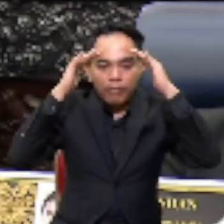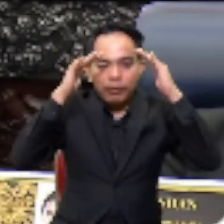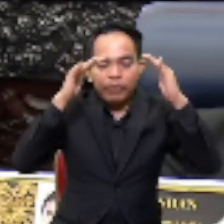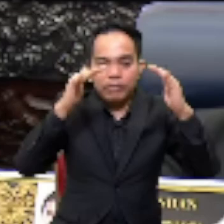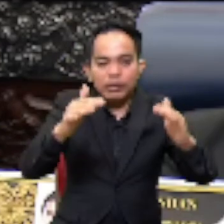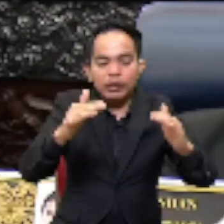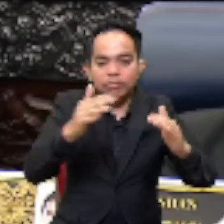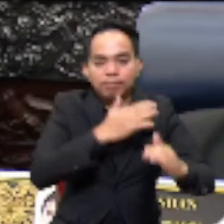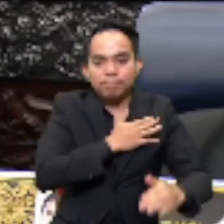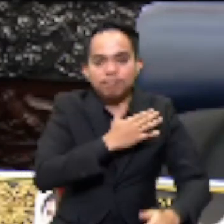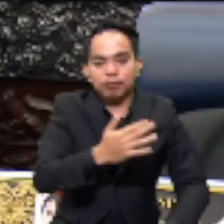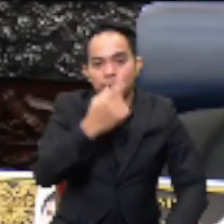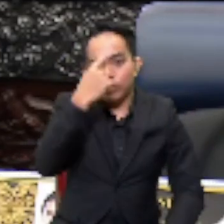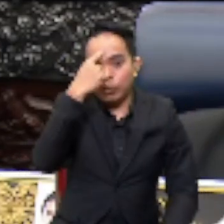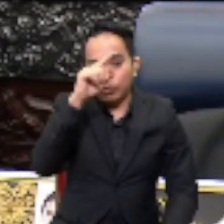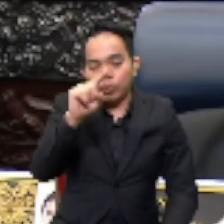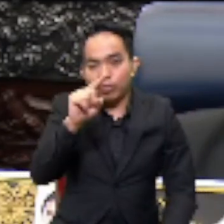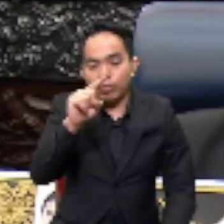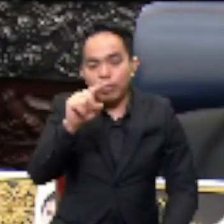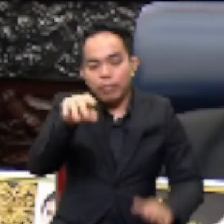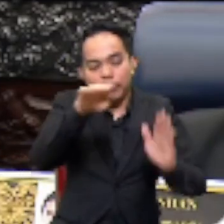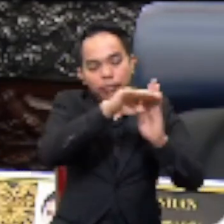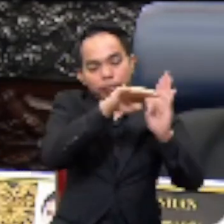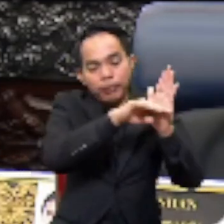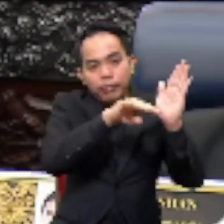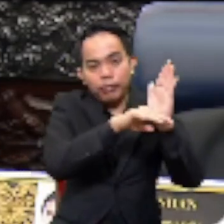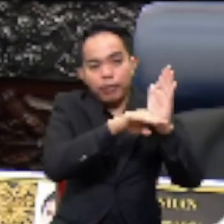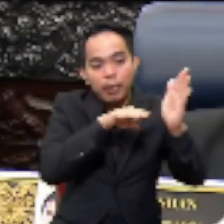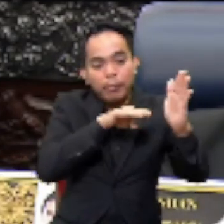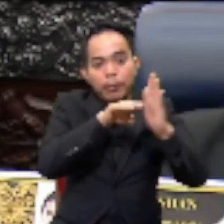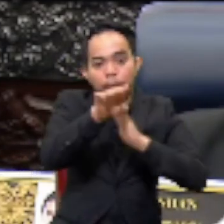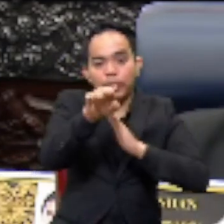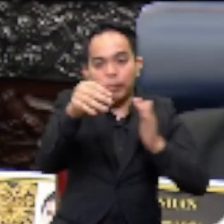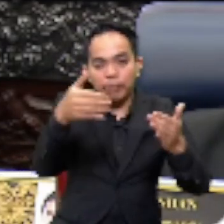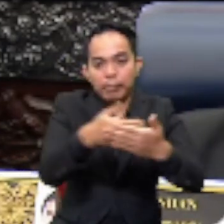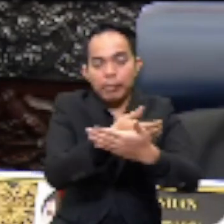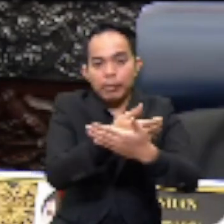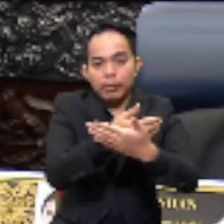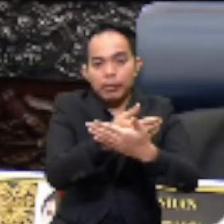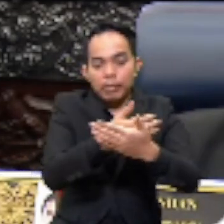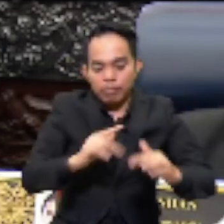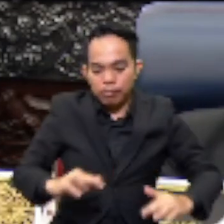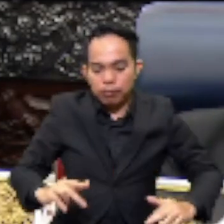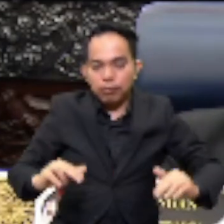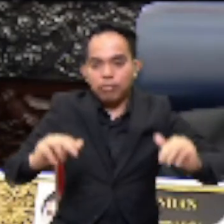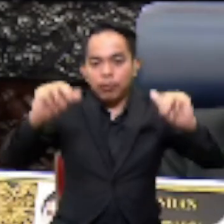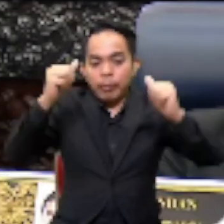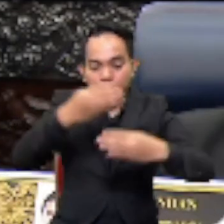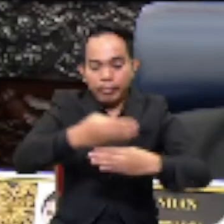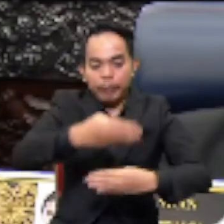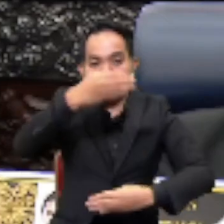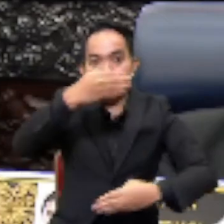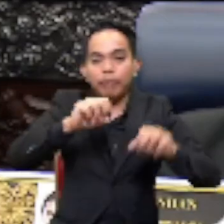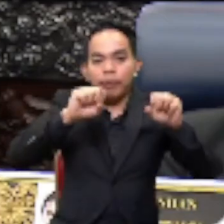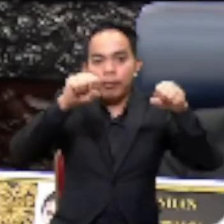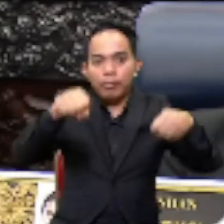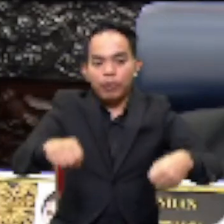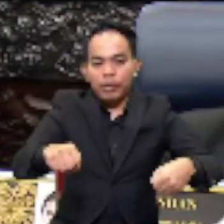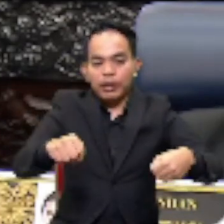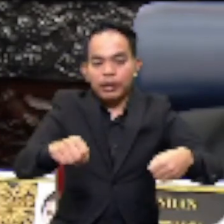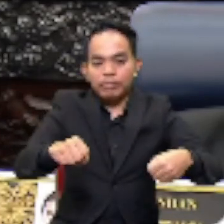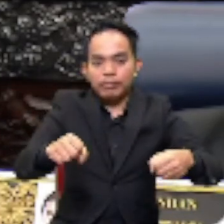komited bagi memastikan agenda pembangunan melalui pembaharuan semula Bandar dapat dilaksanakan dengan